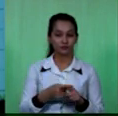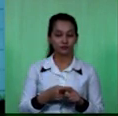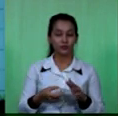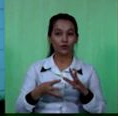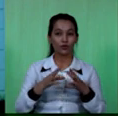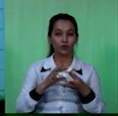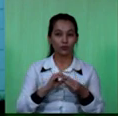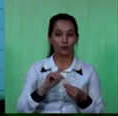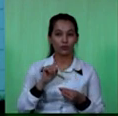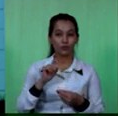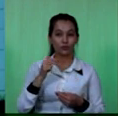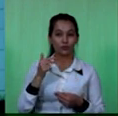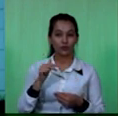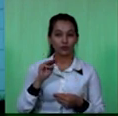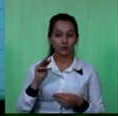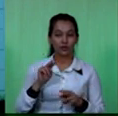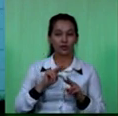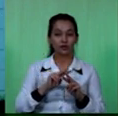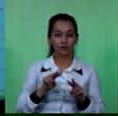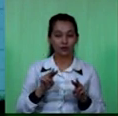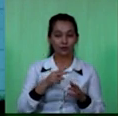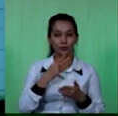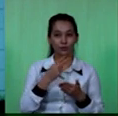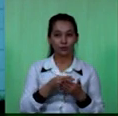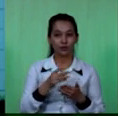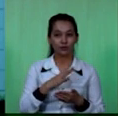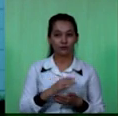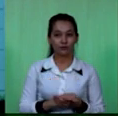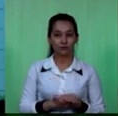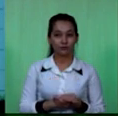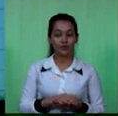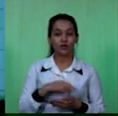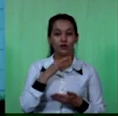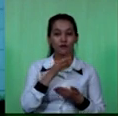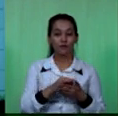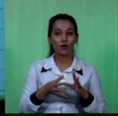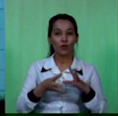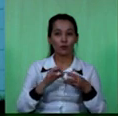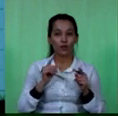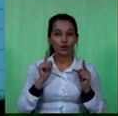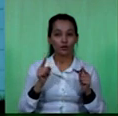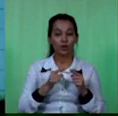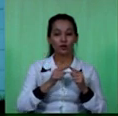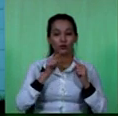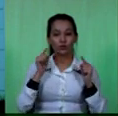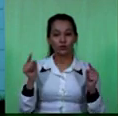esa 130 millimetrga teng. Javob: jami kesmaning